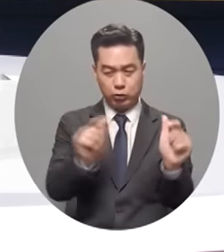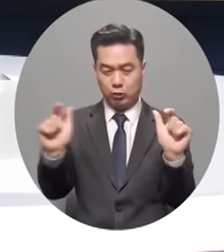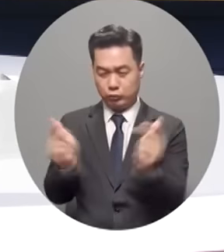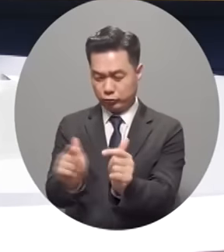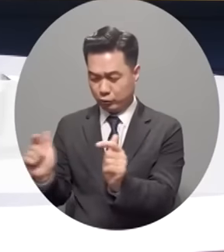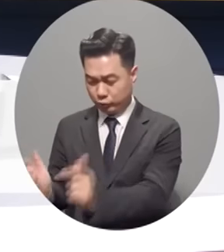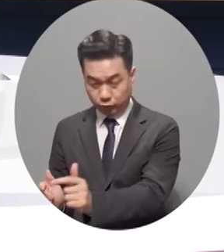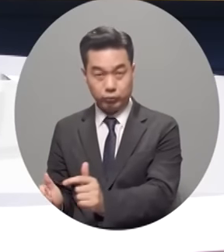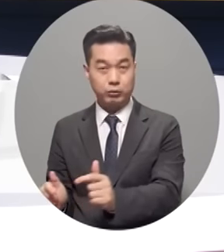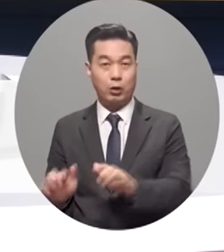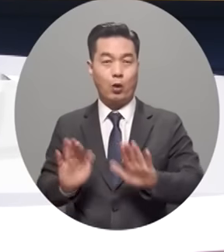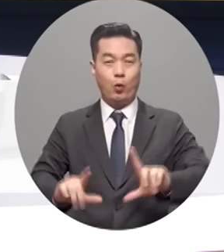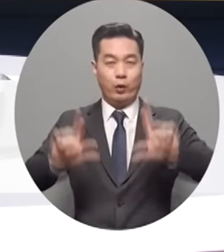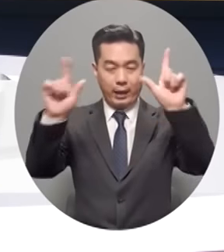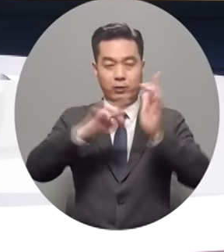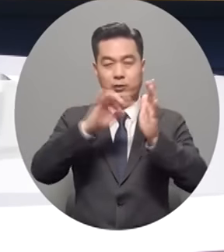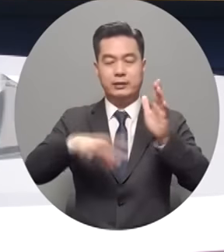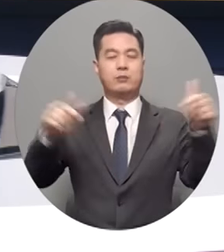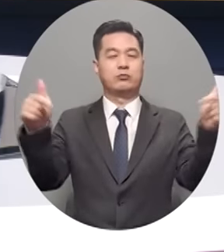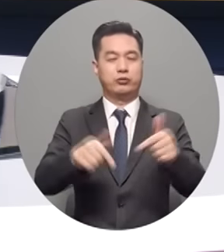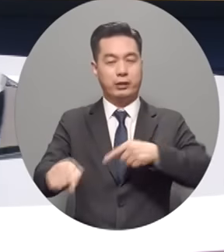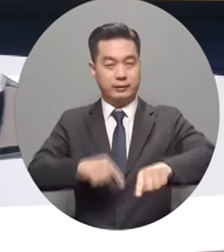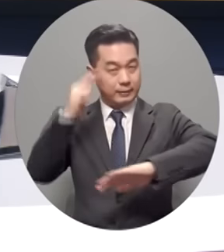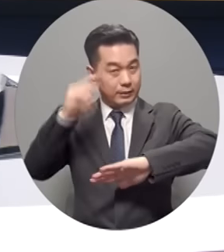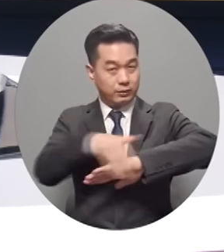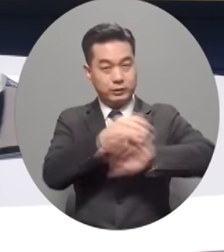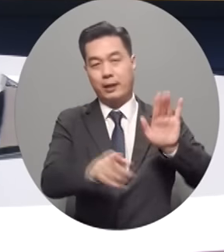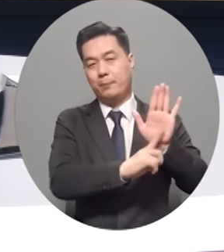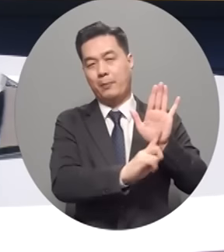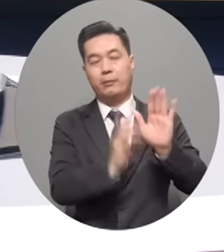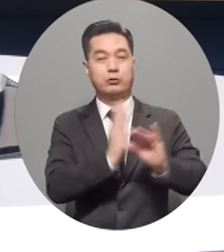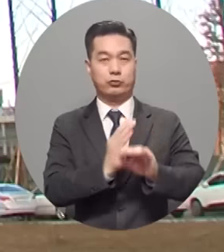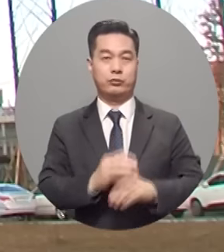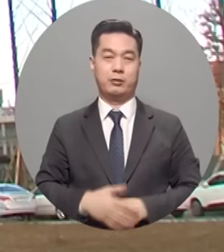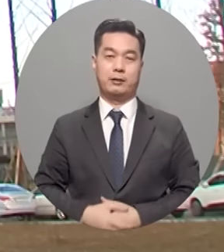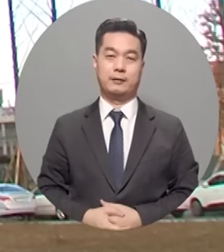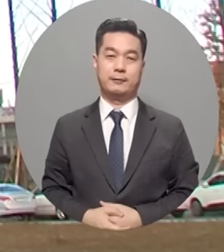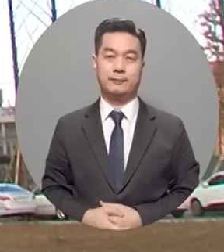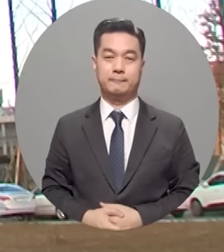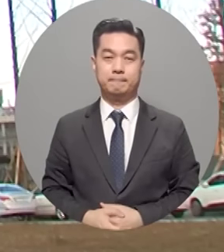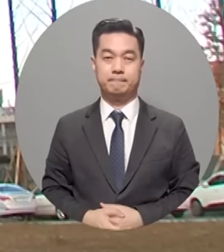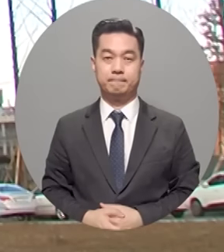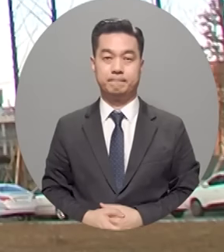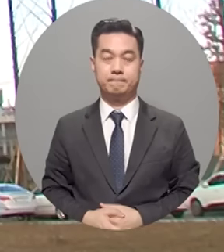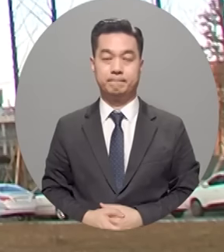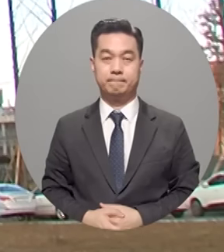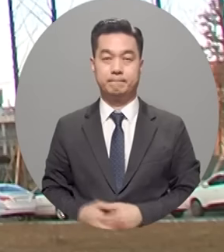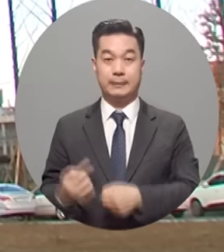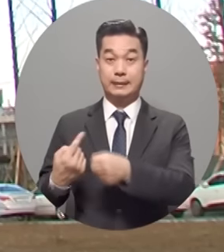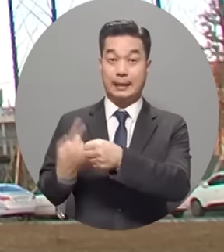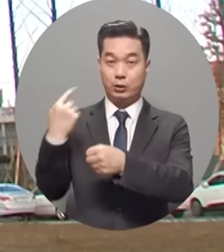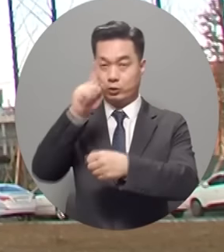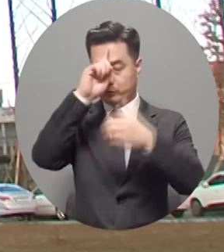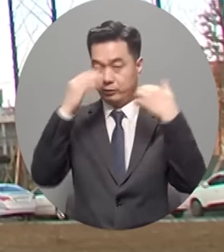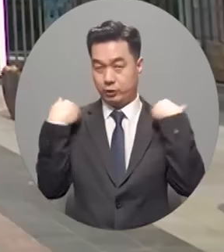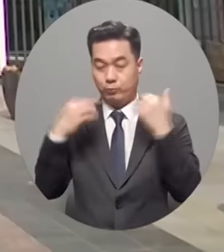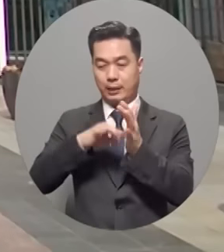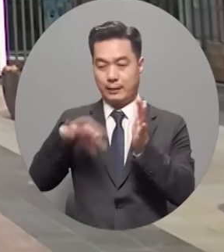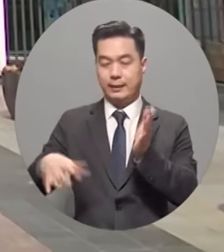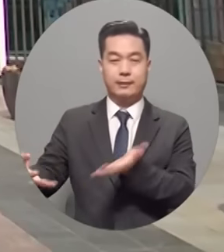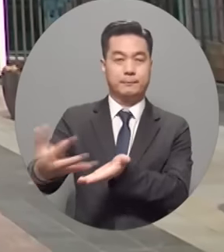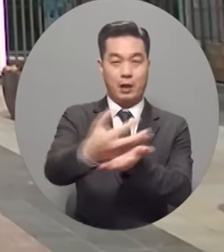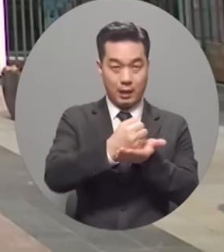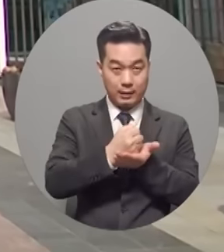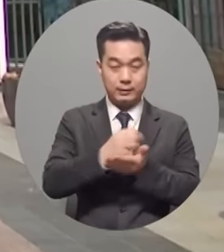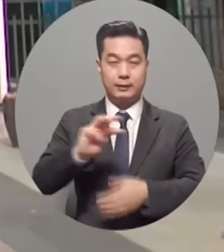감세의 정책을 내놓고 있습니다 박진준 기자입니다 지난해 정부가 걷어들인 국세는